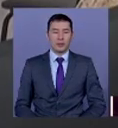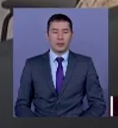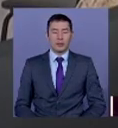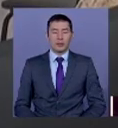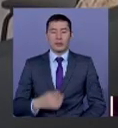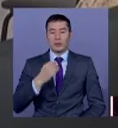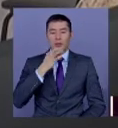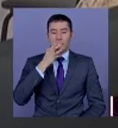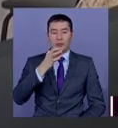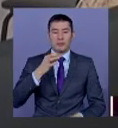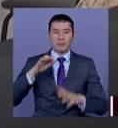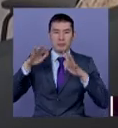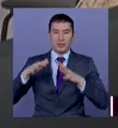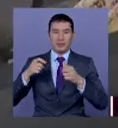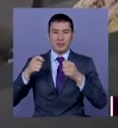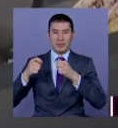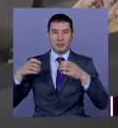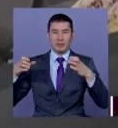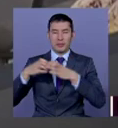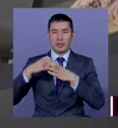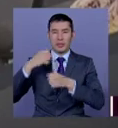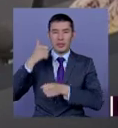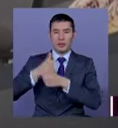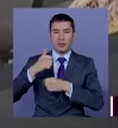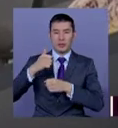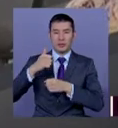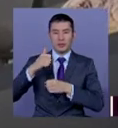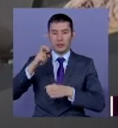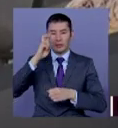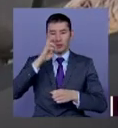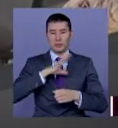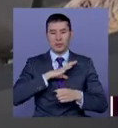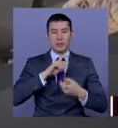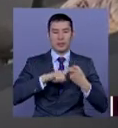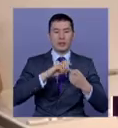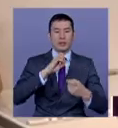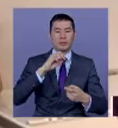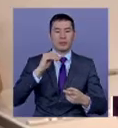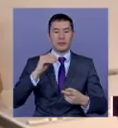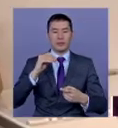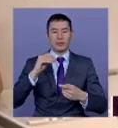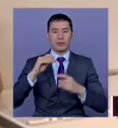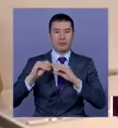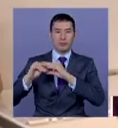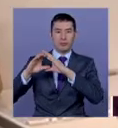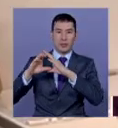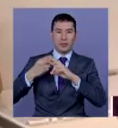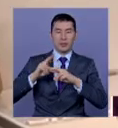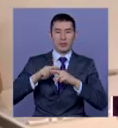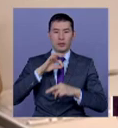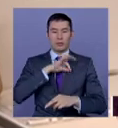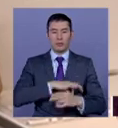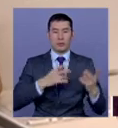Айта кетейік, палаталардың бірлескен отырысында мемлекет басшысы үкіметке зейнетақы қаржысын пайдаланудың мүмкіндіктерін биылғы жылдың соңына